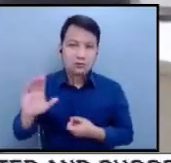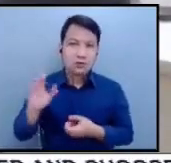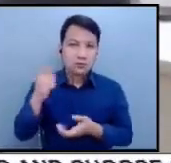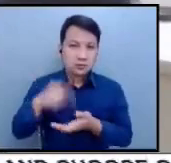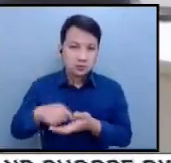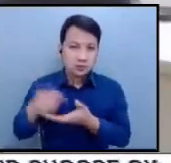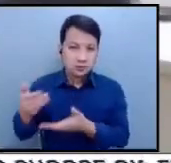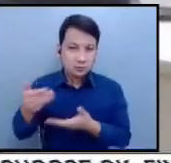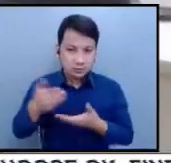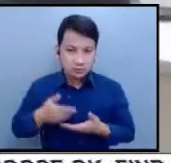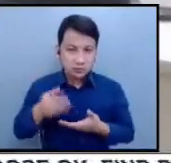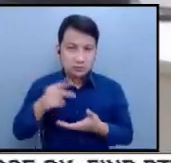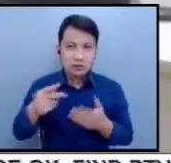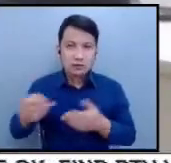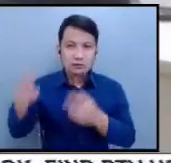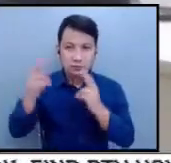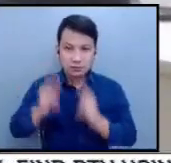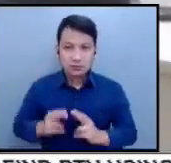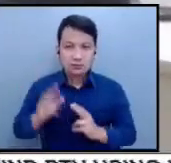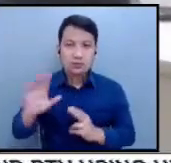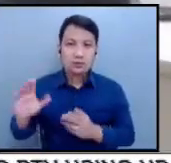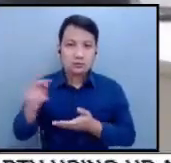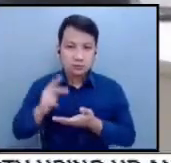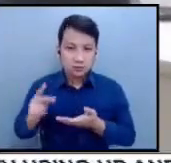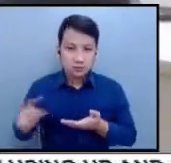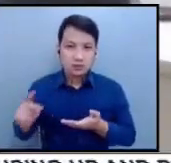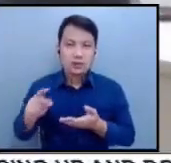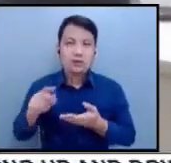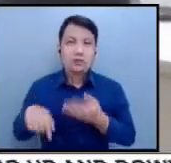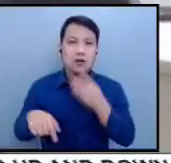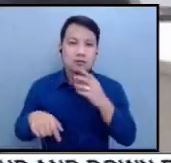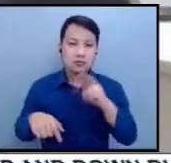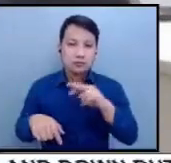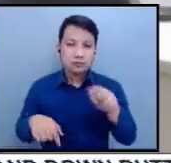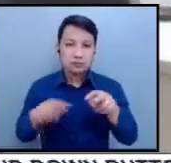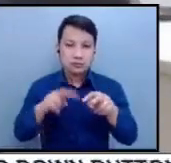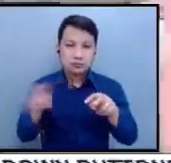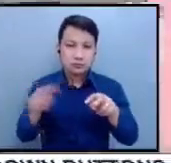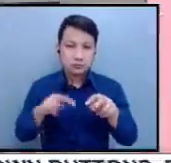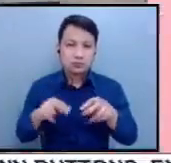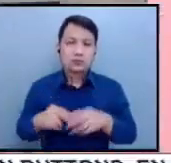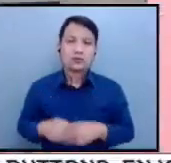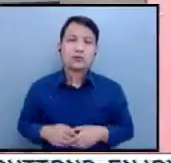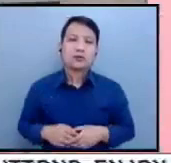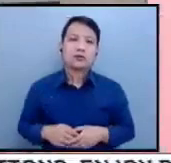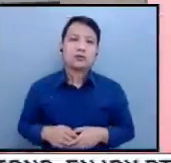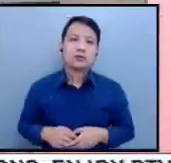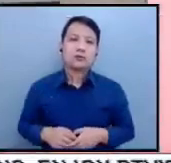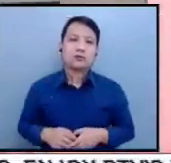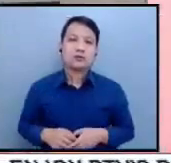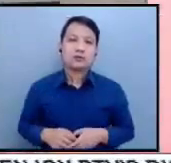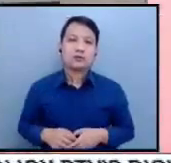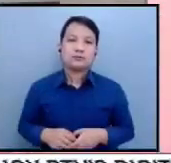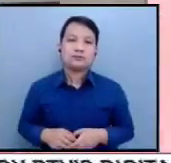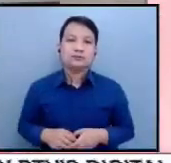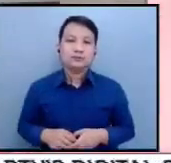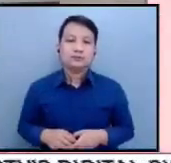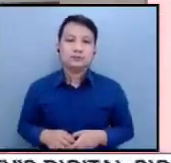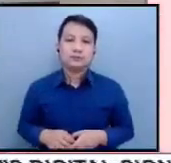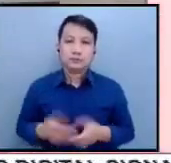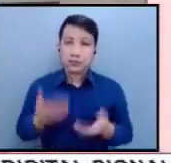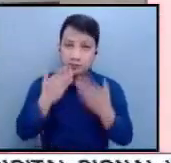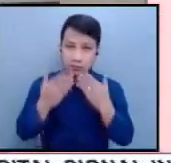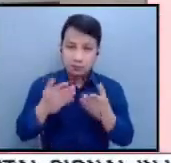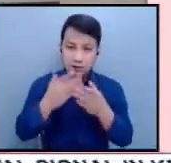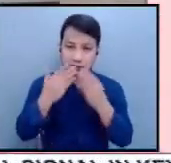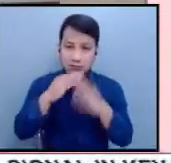para sa Dangal ng Panitikan 2022. Alright, maraming salamat po sa inyong pagsama sa amin ngayong Martes ng